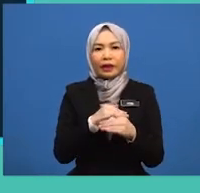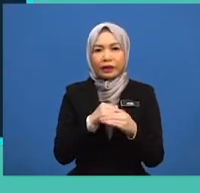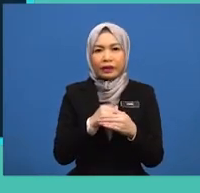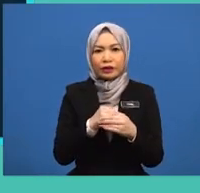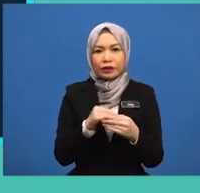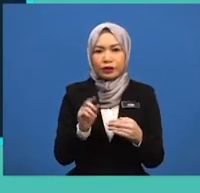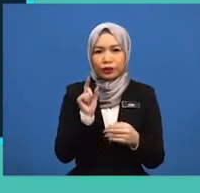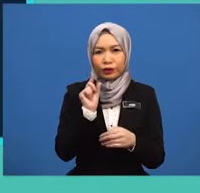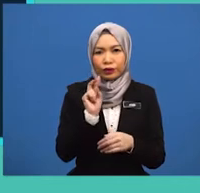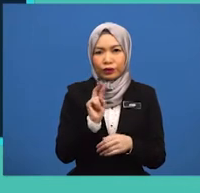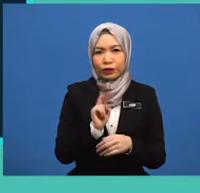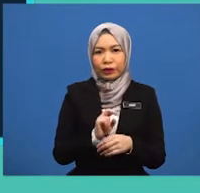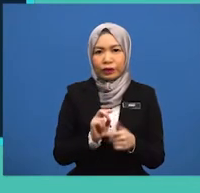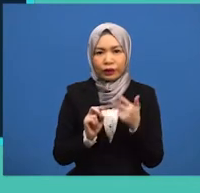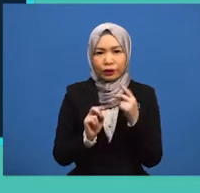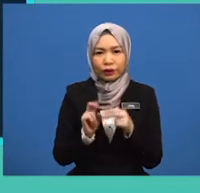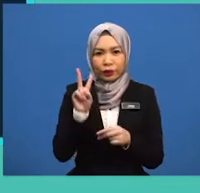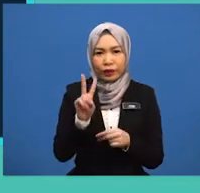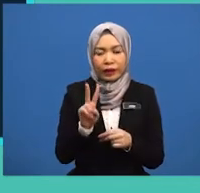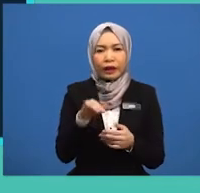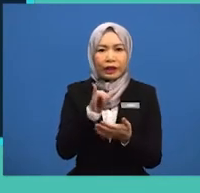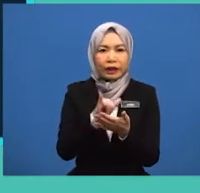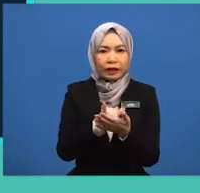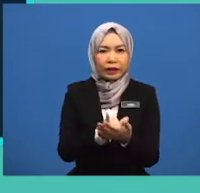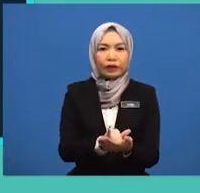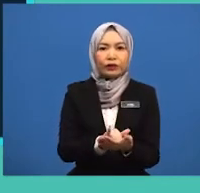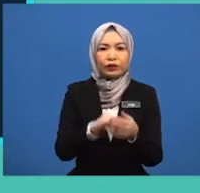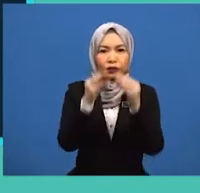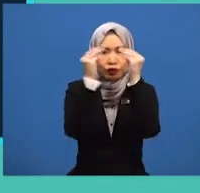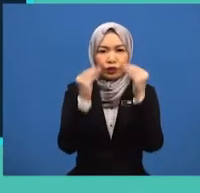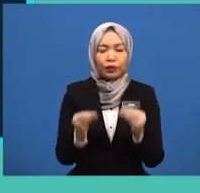iaitu setkan jumlah sama dengan 1.